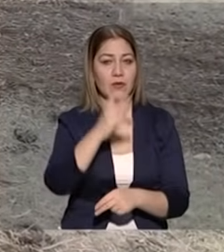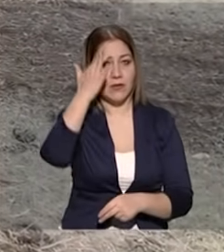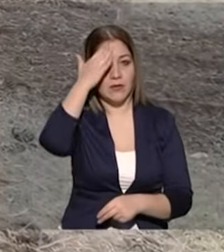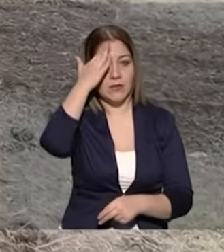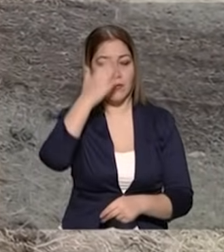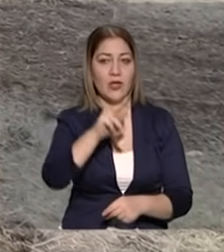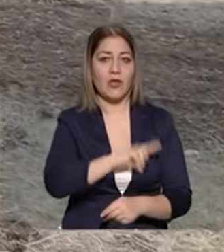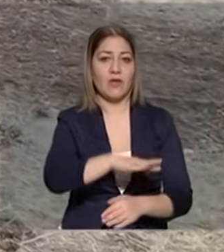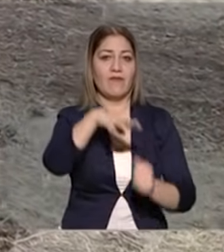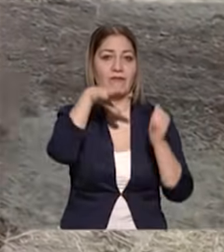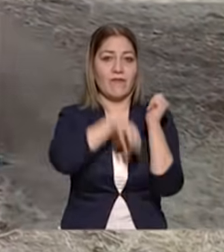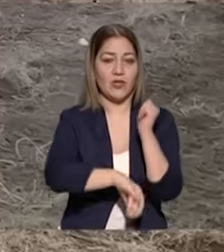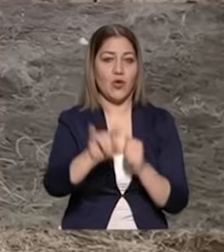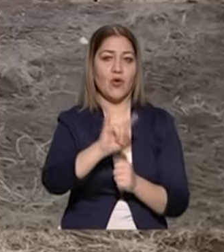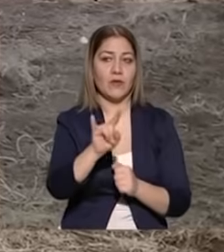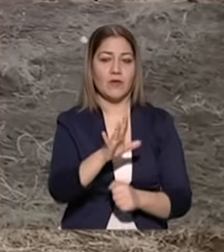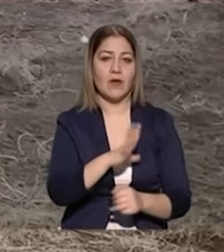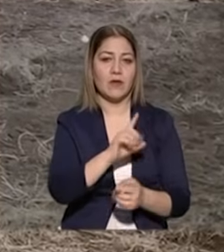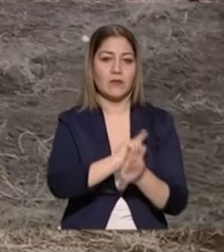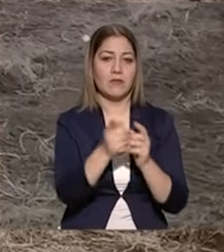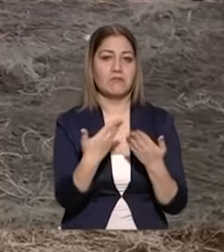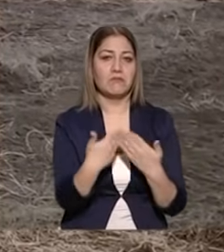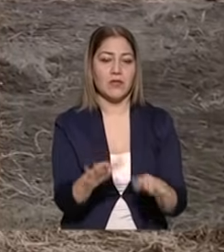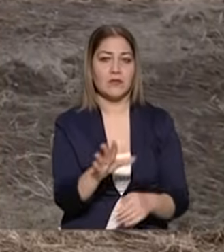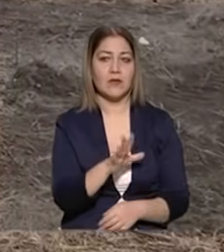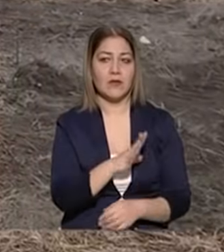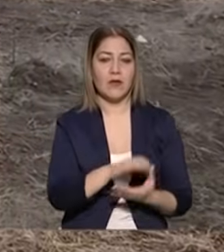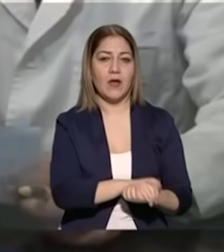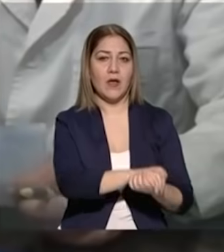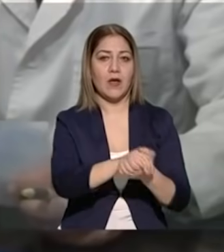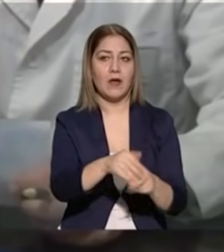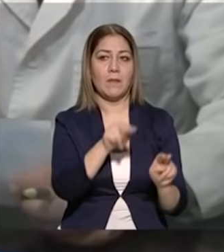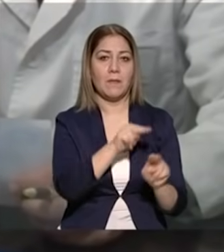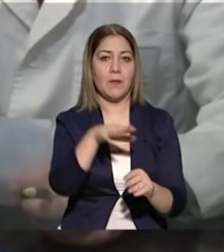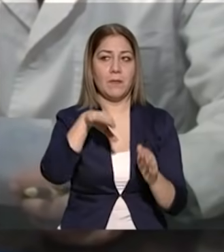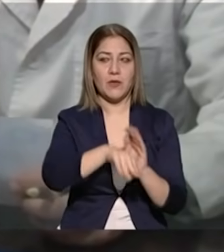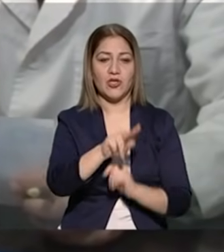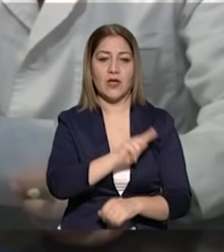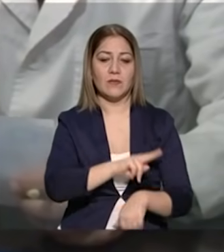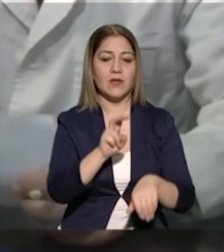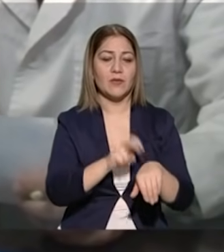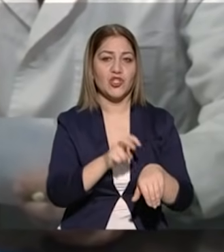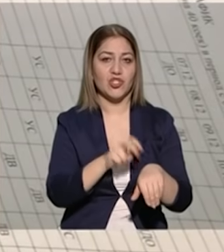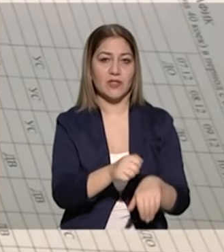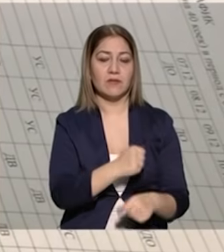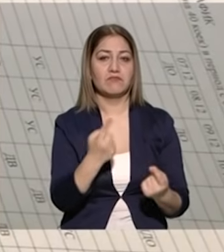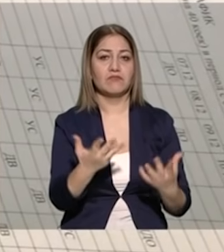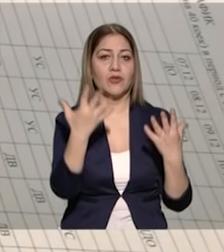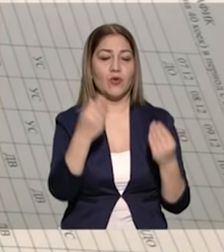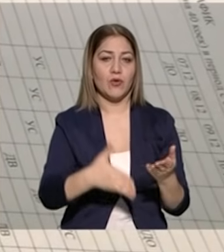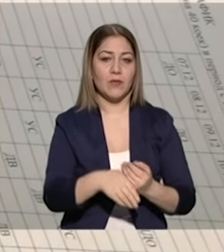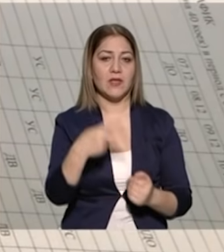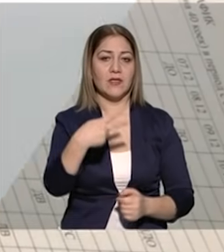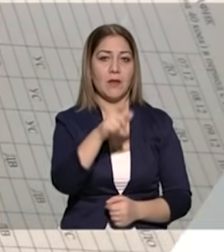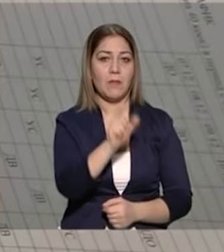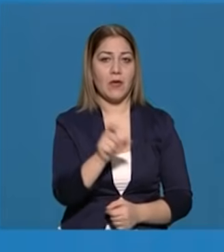որ աշխատանքի ավարտից հետո օդանավակայանը կարող է վերագործարկվել։ Խաղաղապահ ուժերի շրջանակում աշխատում են նաև ռազմական բժիշկները, օրական սպասարկելով մոտ